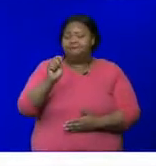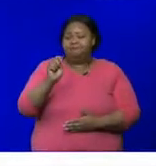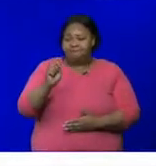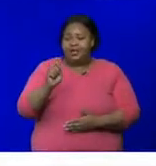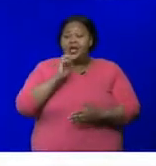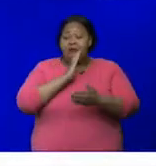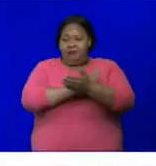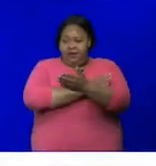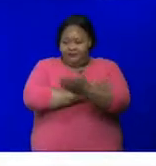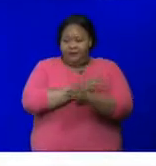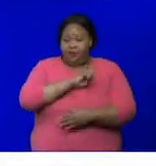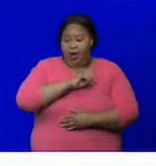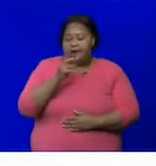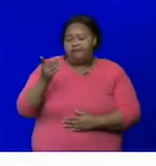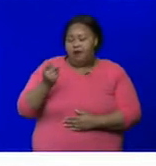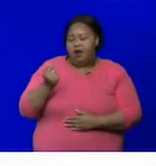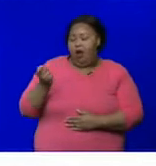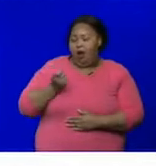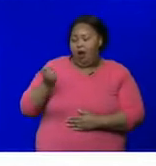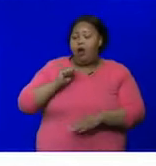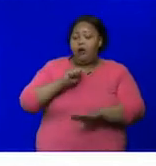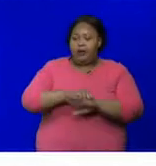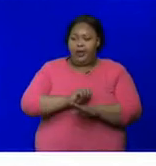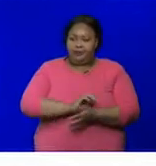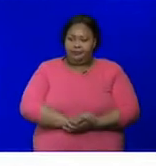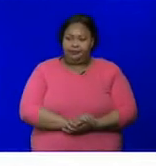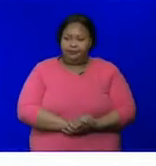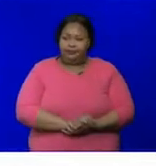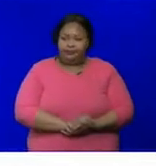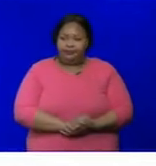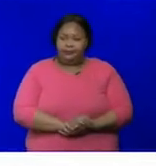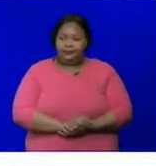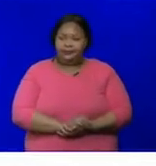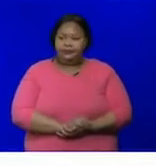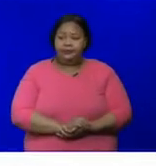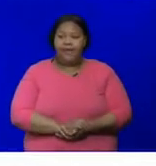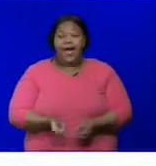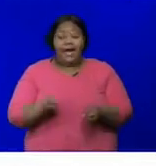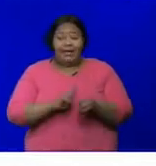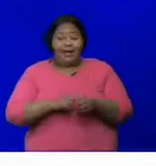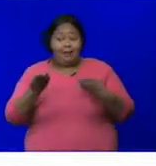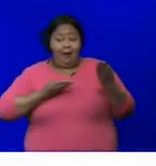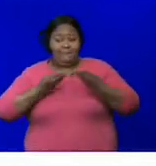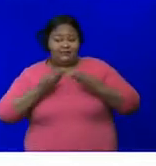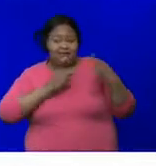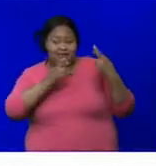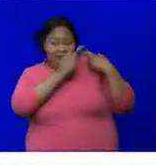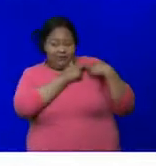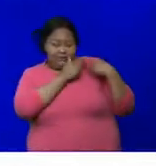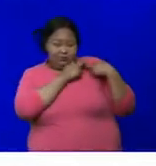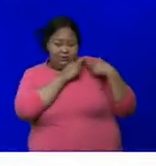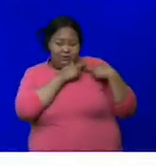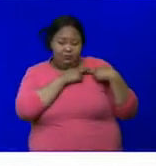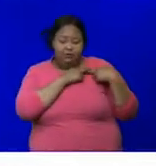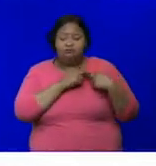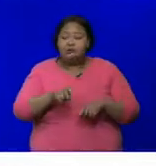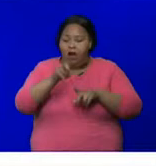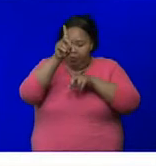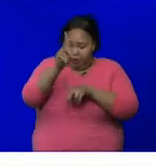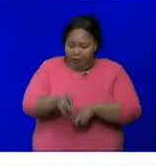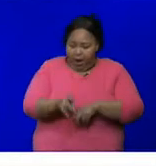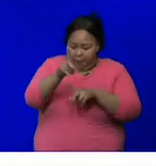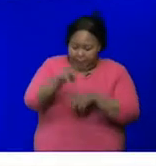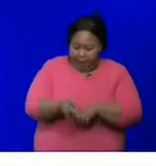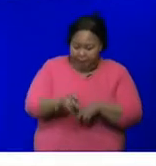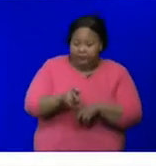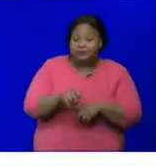nalama subcontractors umhlonishwa wami uyikhulume kahle le nalama subcontractors nawo lathola lo msebenzi asebenze kule